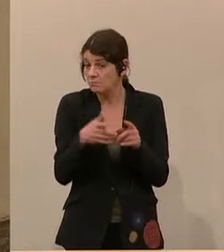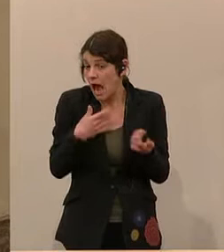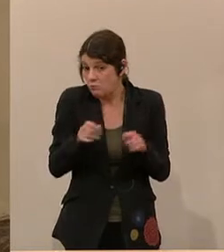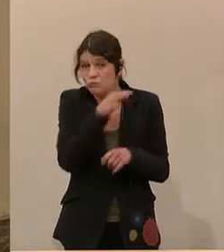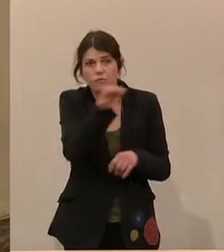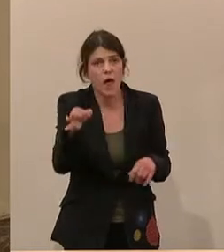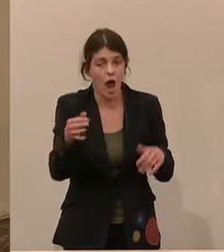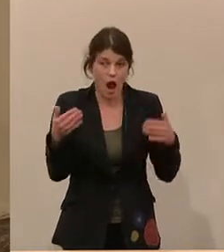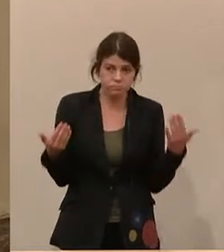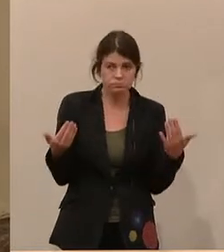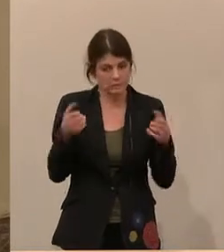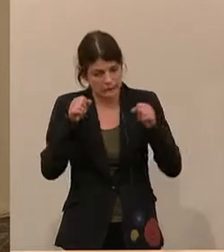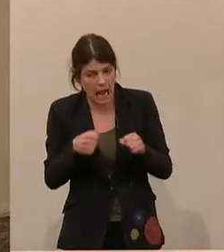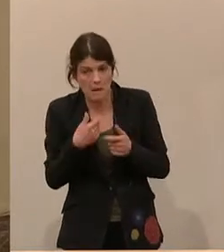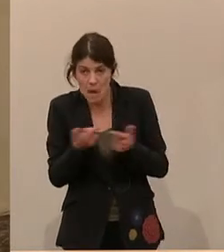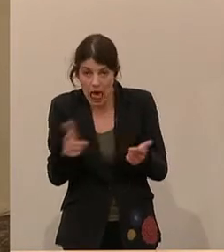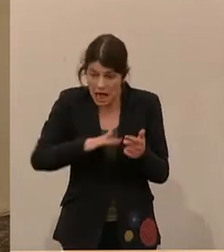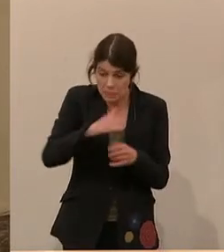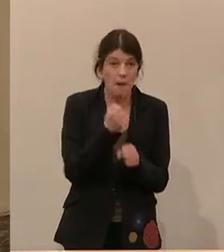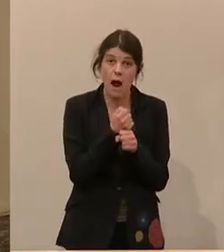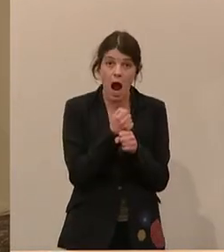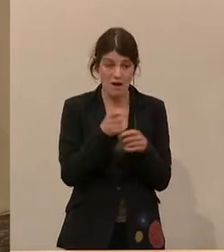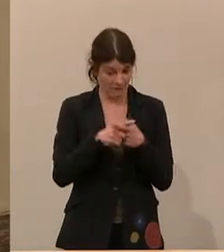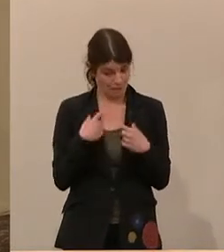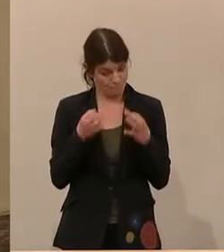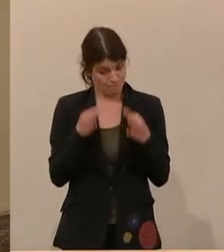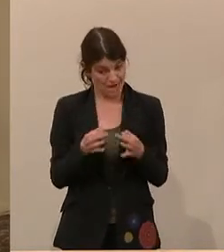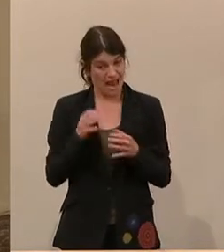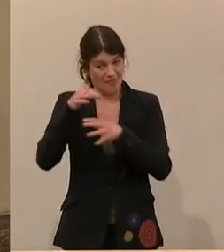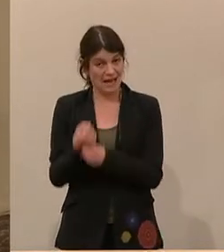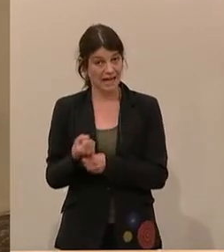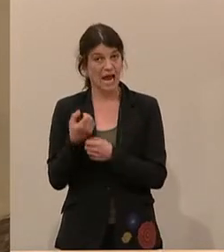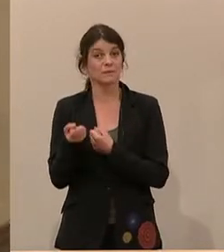was könnten wir aus unserem Land herausholen, wenn wir eine ordentliche Nachhaltigkeitspolitik und keine